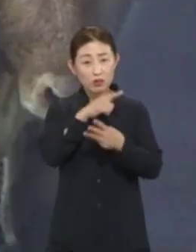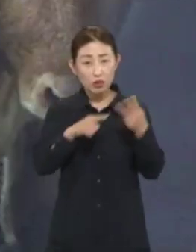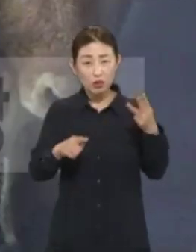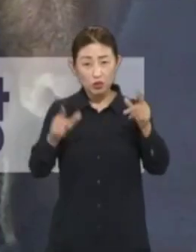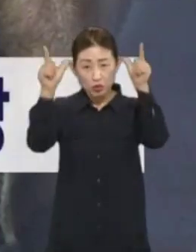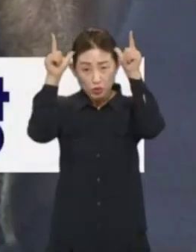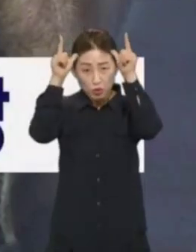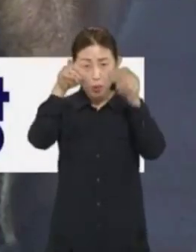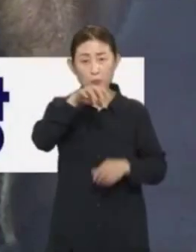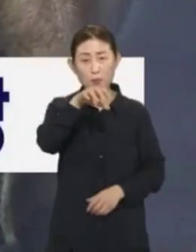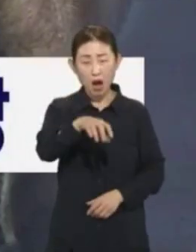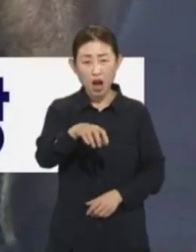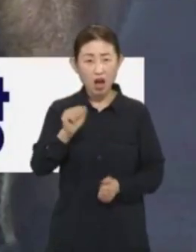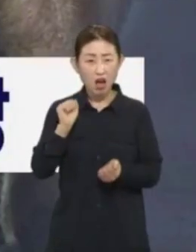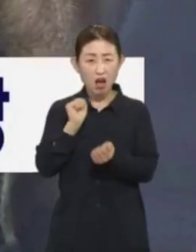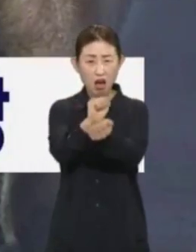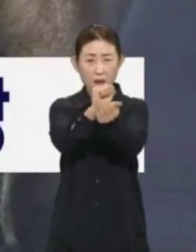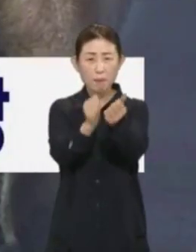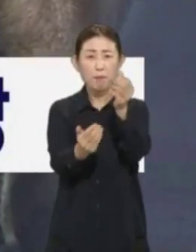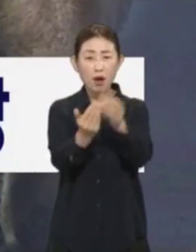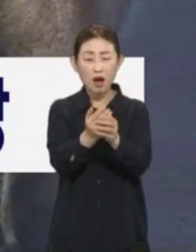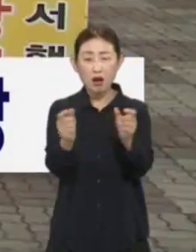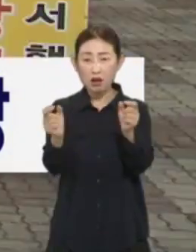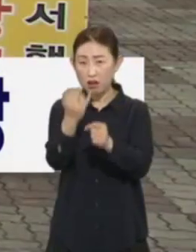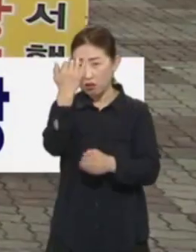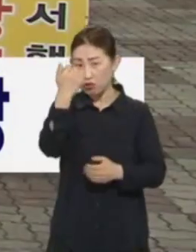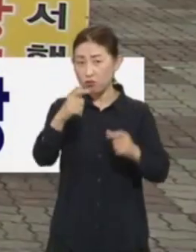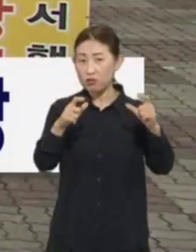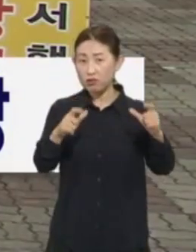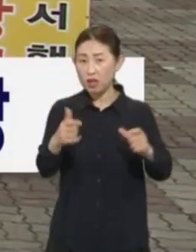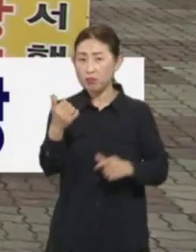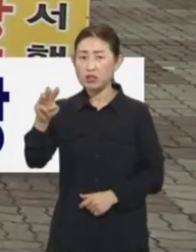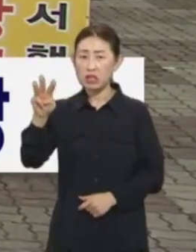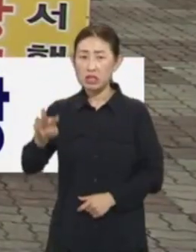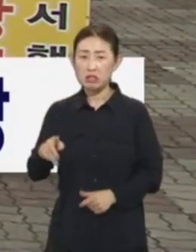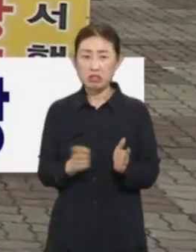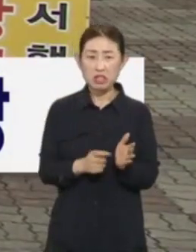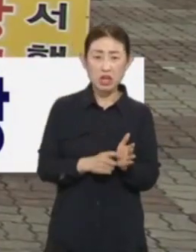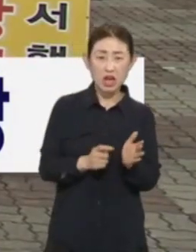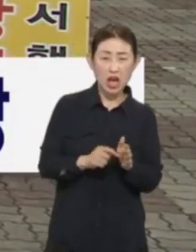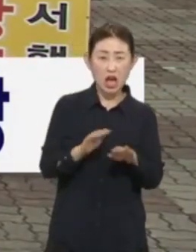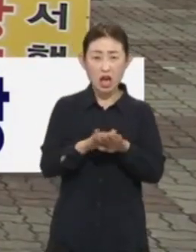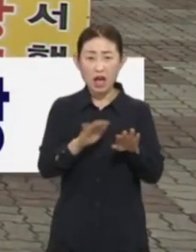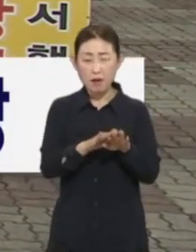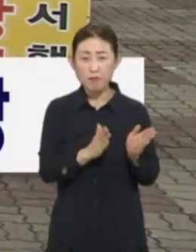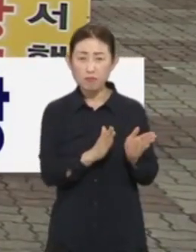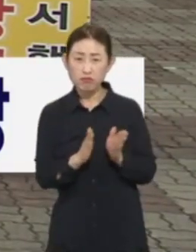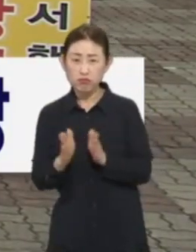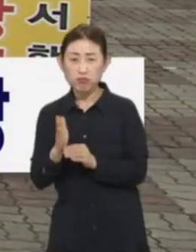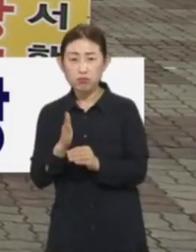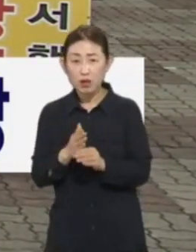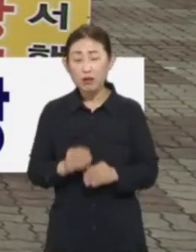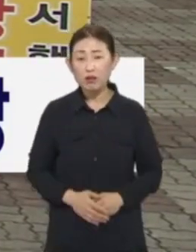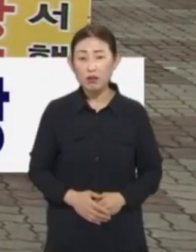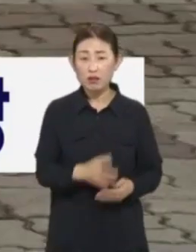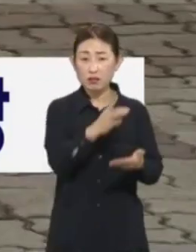청주의 한우 농장에서 구제역이 발생하자 인근 충남도와 세종시도 긴급 방역 대책 마련에